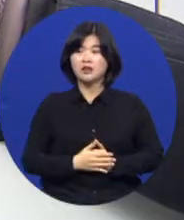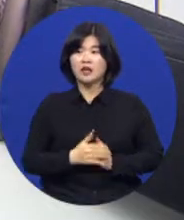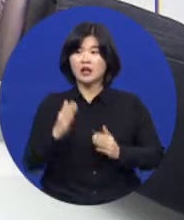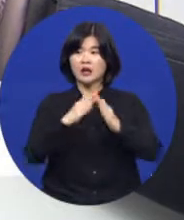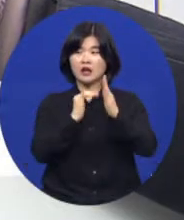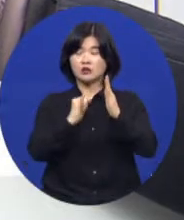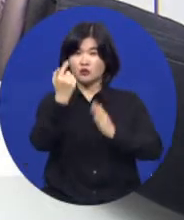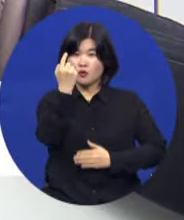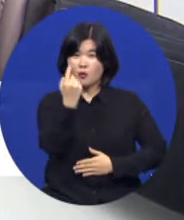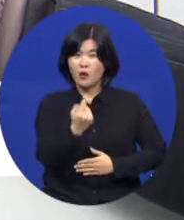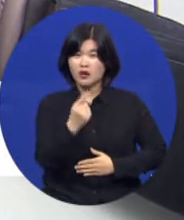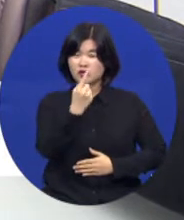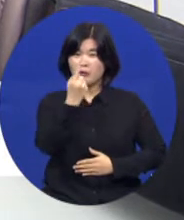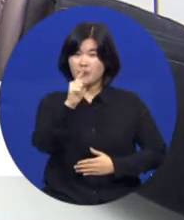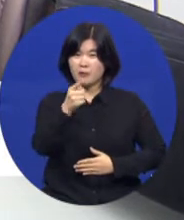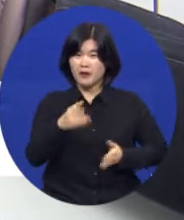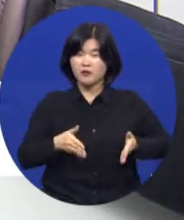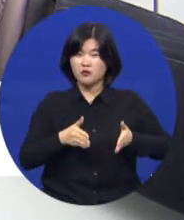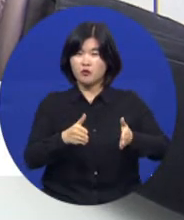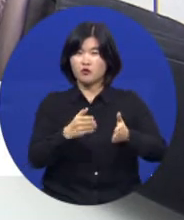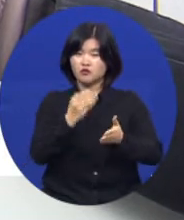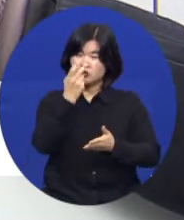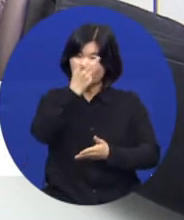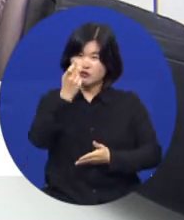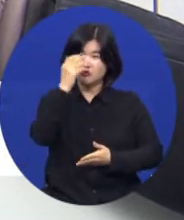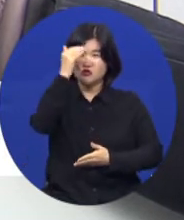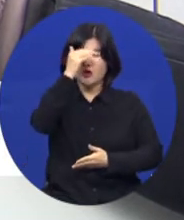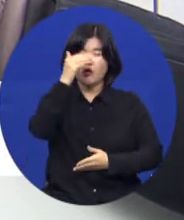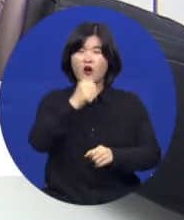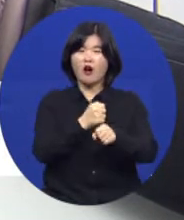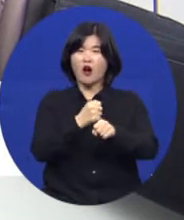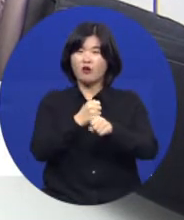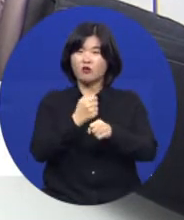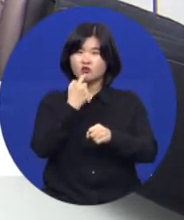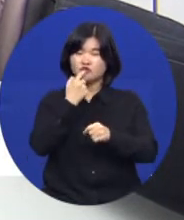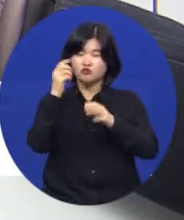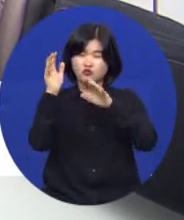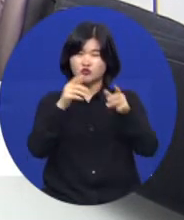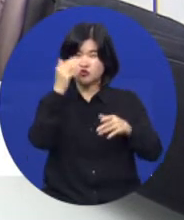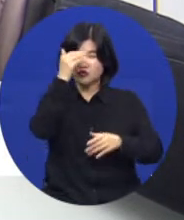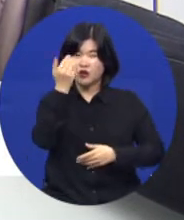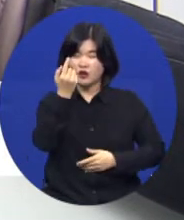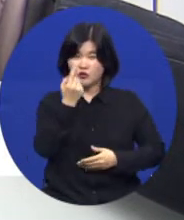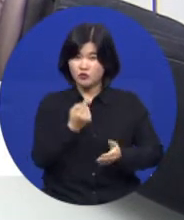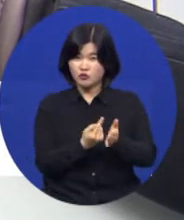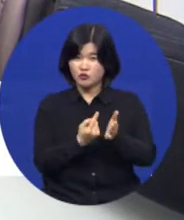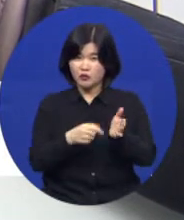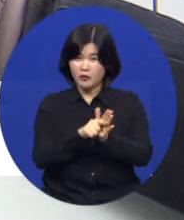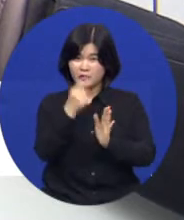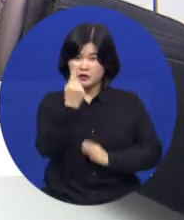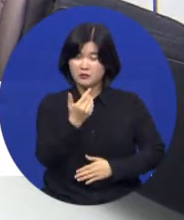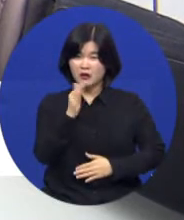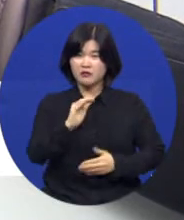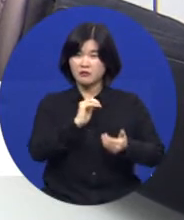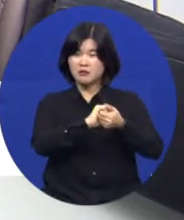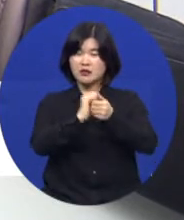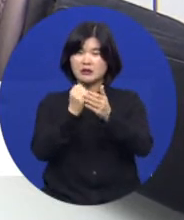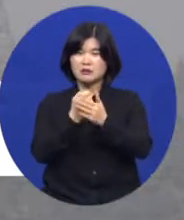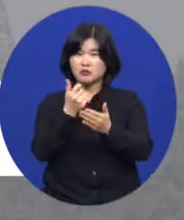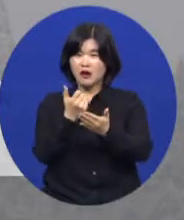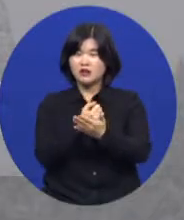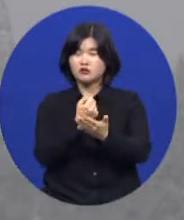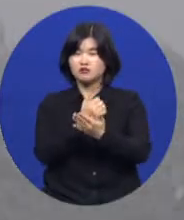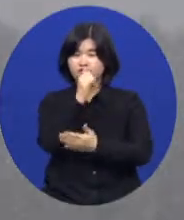가족끼리 가가지고 이제 천백구 가자고 이제 산 구경도 하고 그다음에 눈 구경도 하고 이제 그러려고 왔는데 갑자기 통제됐다고 해서 좀